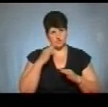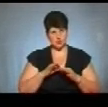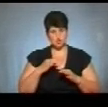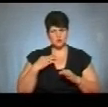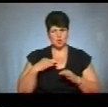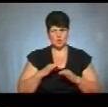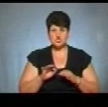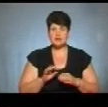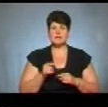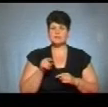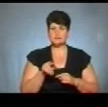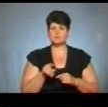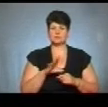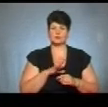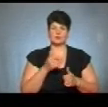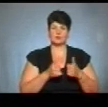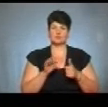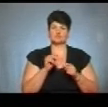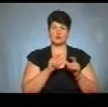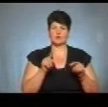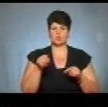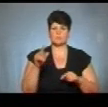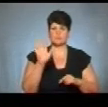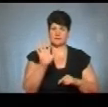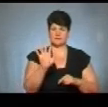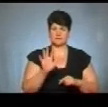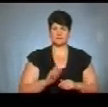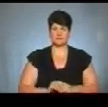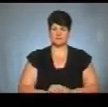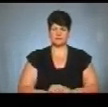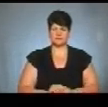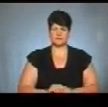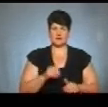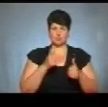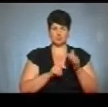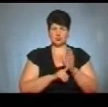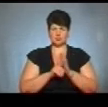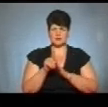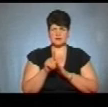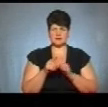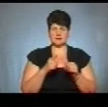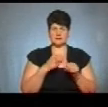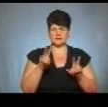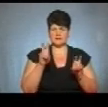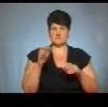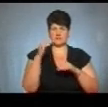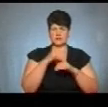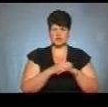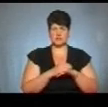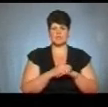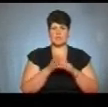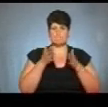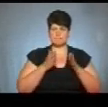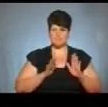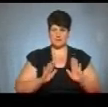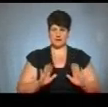номер 5. Там побувала і наша кореспондентка Анжела Шова. Конкурс розпочали з номінації «Вечірнє плаття-коктейль».